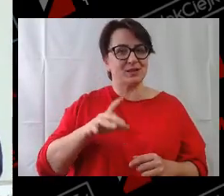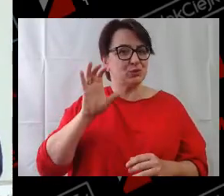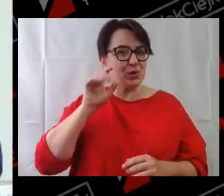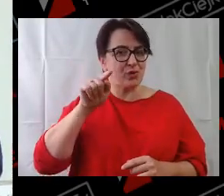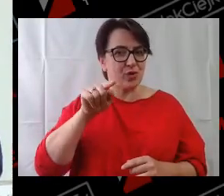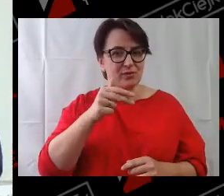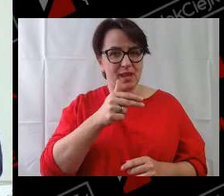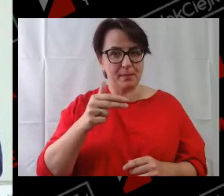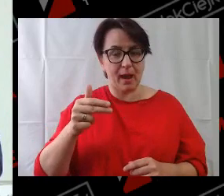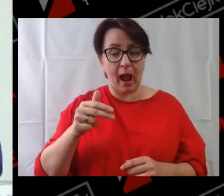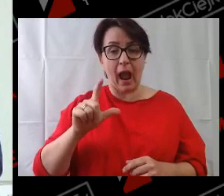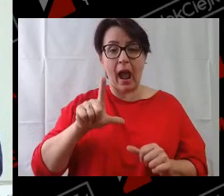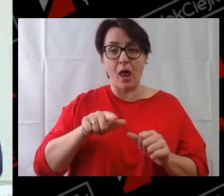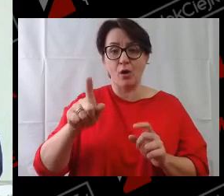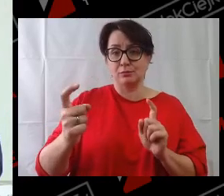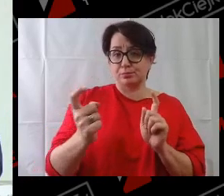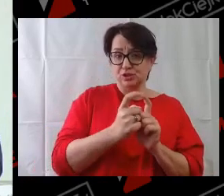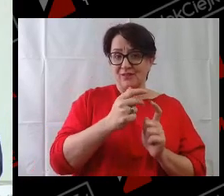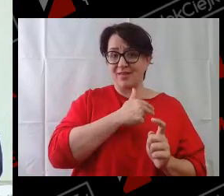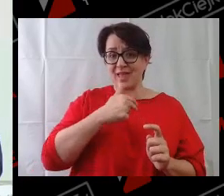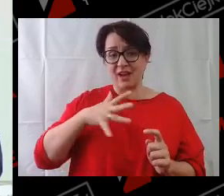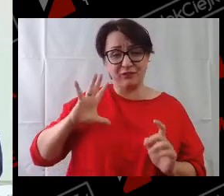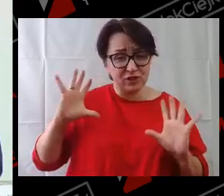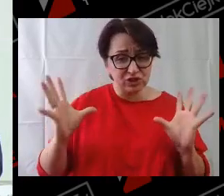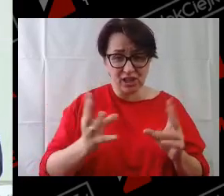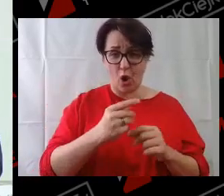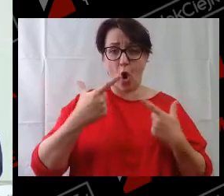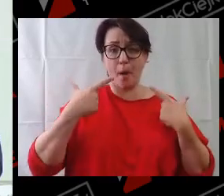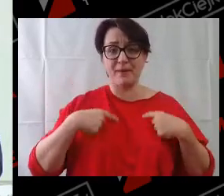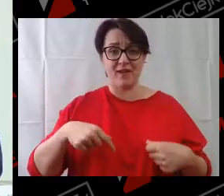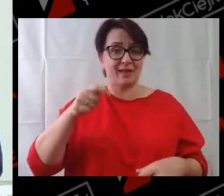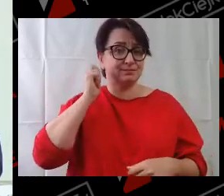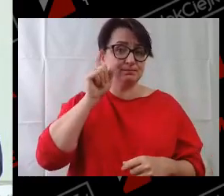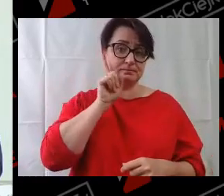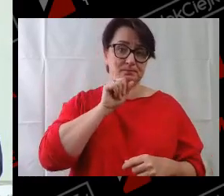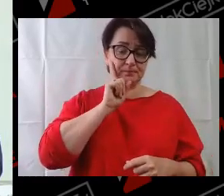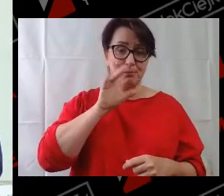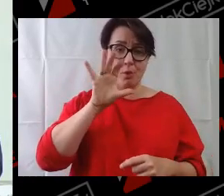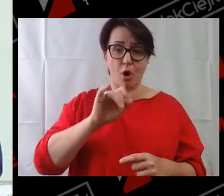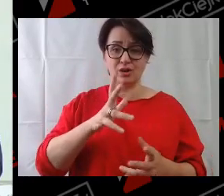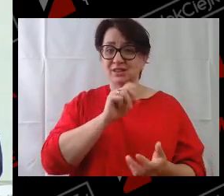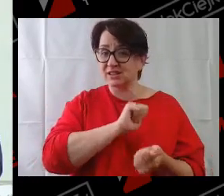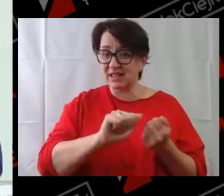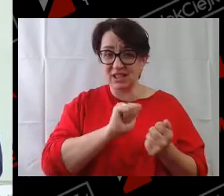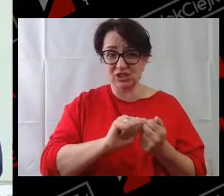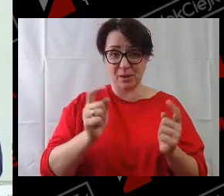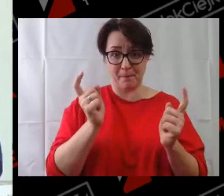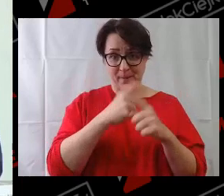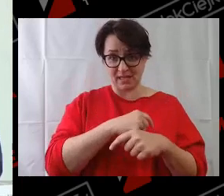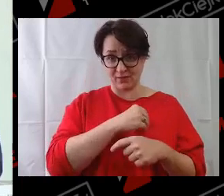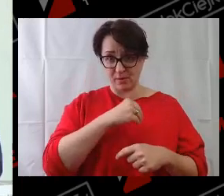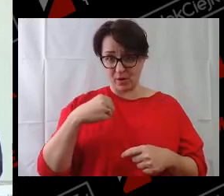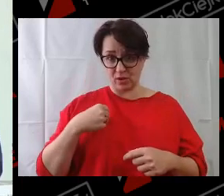po prostu przeciwnikiem nas wszystkich obywateli obywateli pozwala nam mówiąc wprost państwo